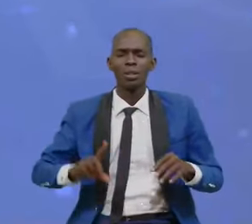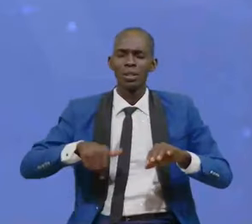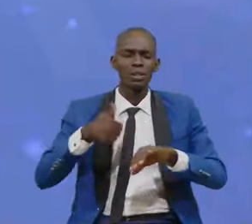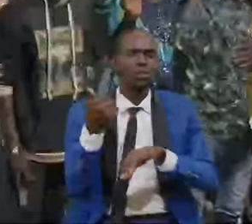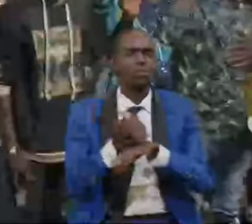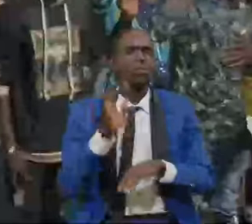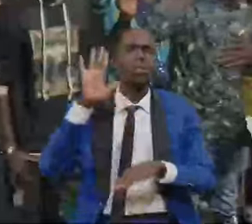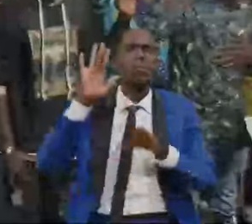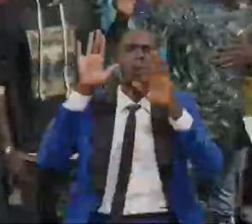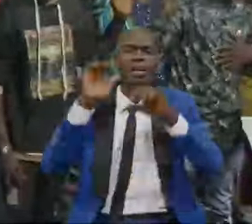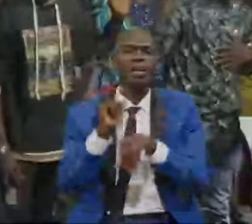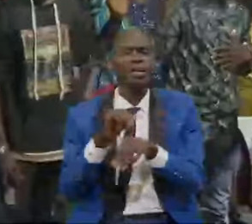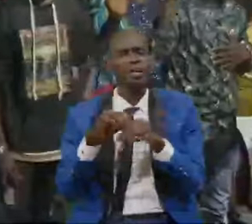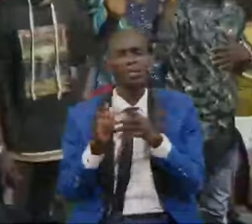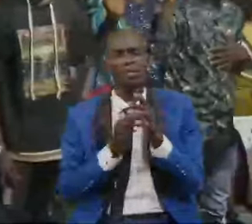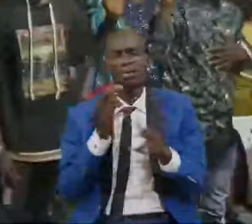confirme le miracle.